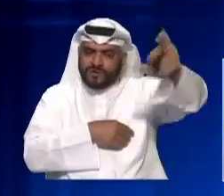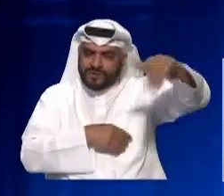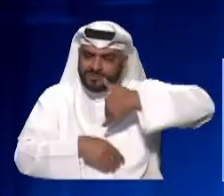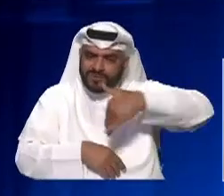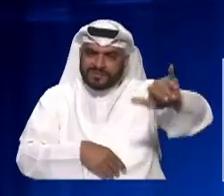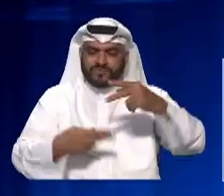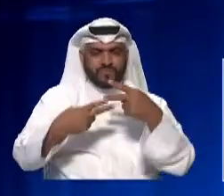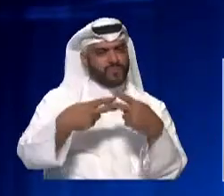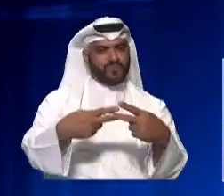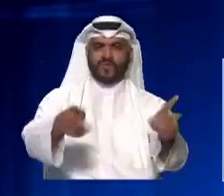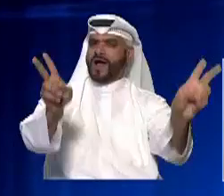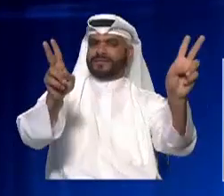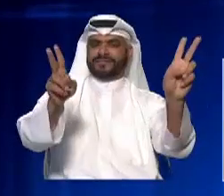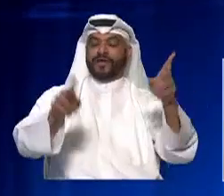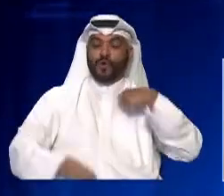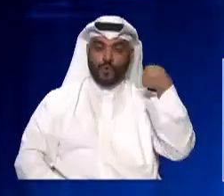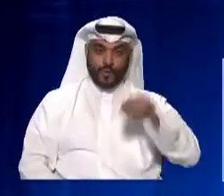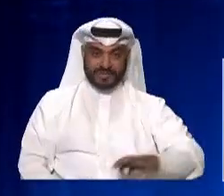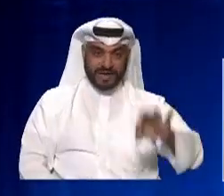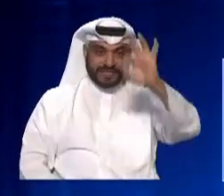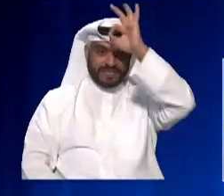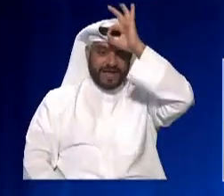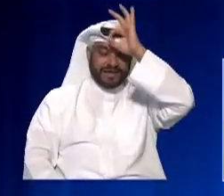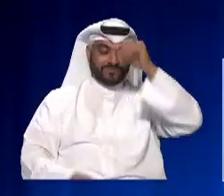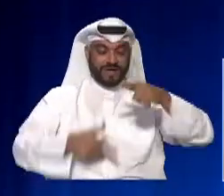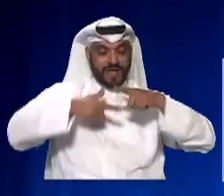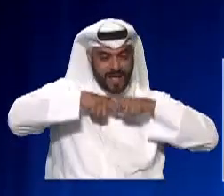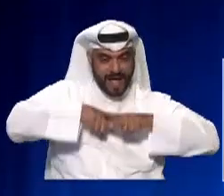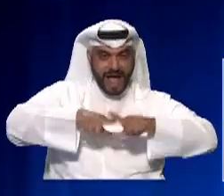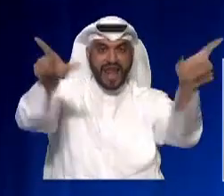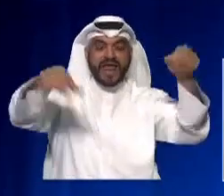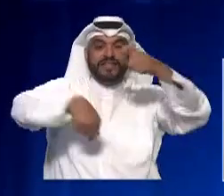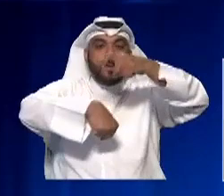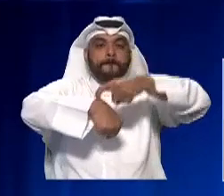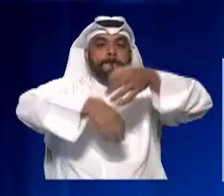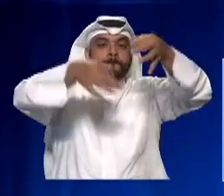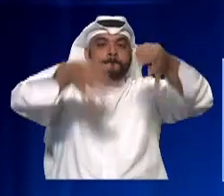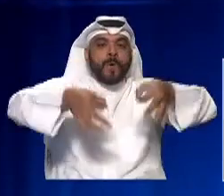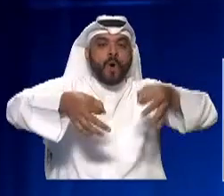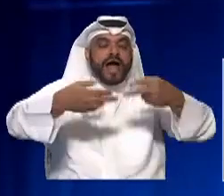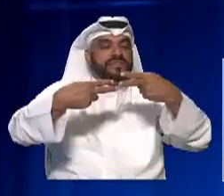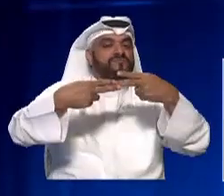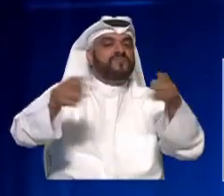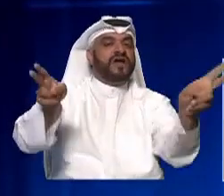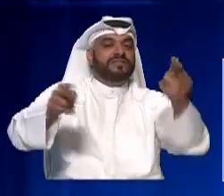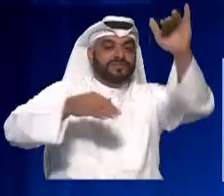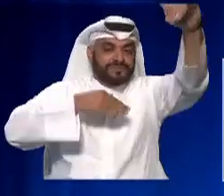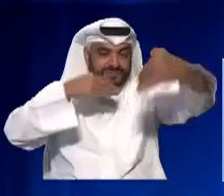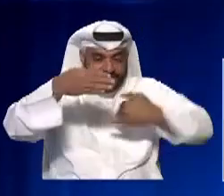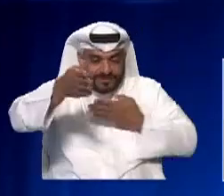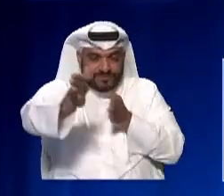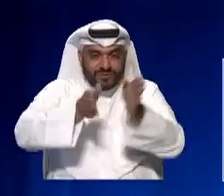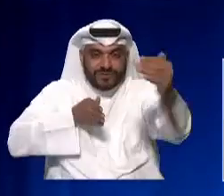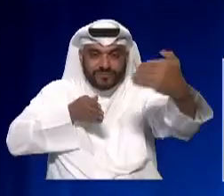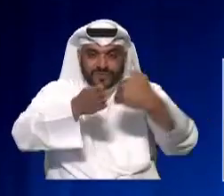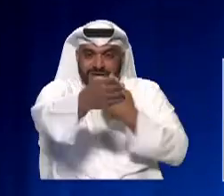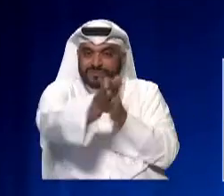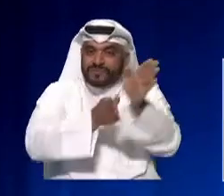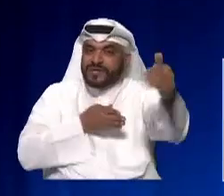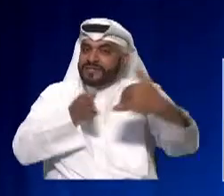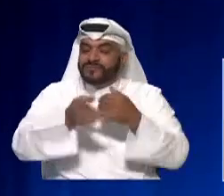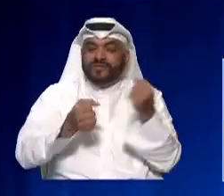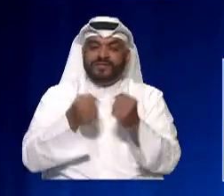الصحية. وكانت وزارة الداخلية قد أعلنت تعديل المواعيد الخاصة بالسماح بالدخول من المنافذ البرية لتبدأ